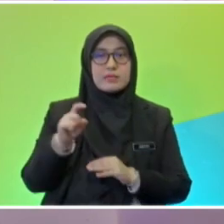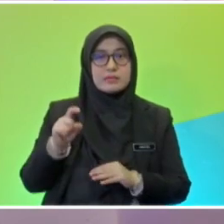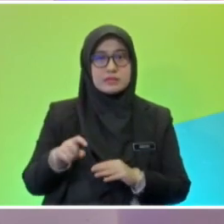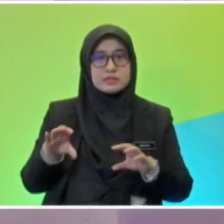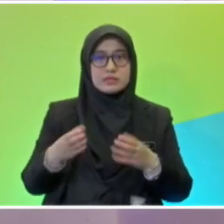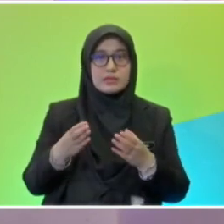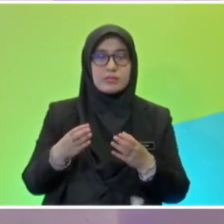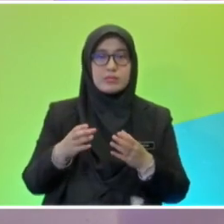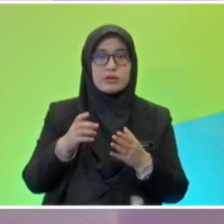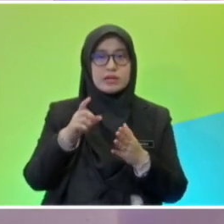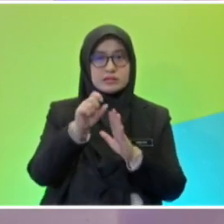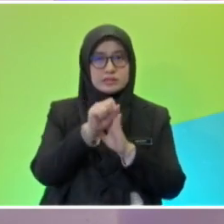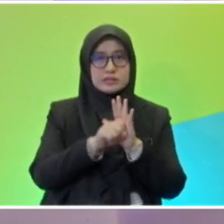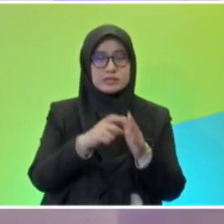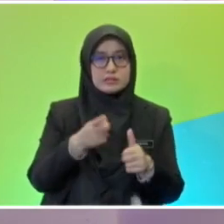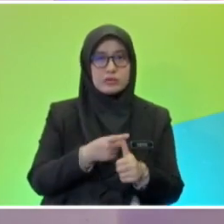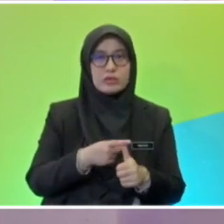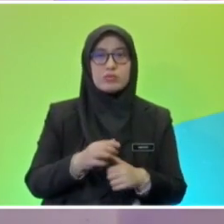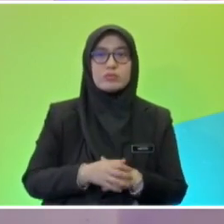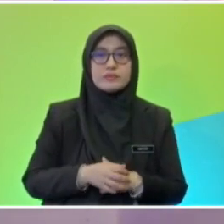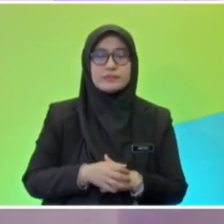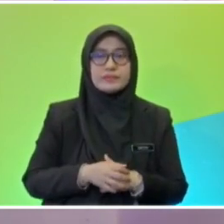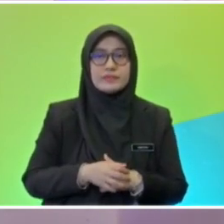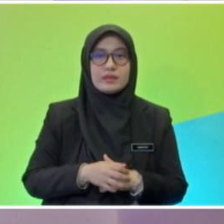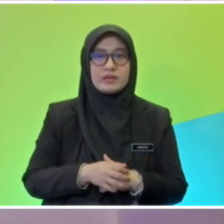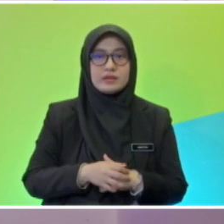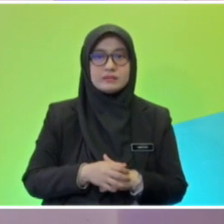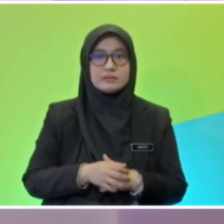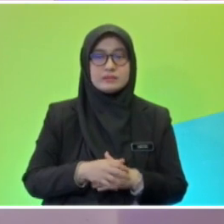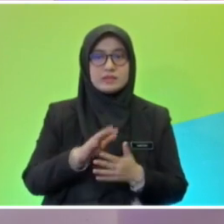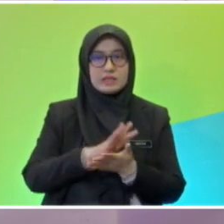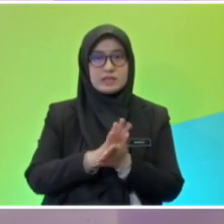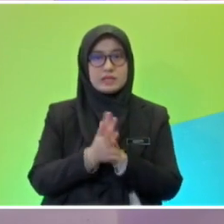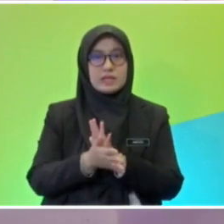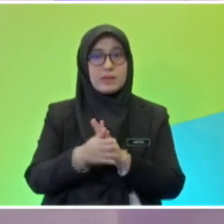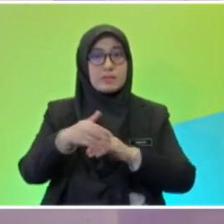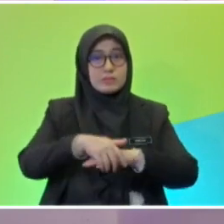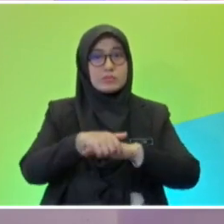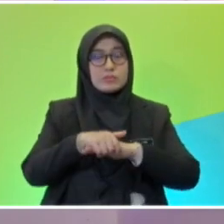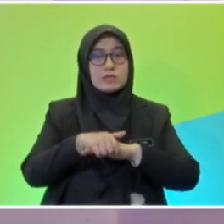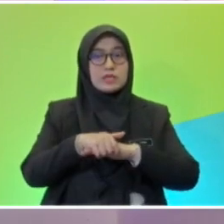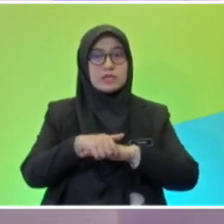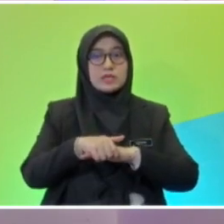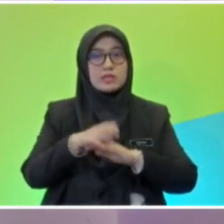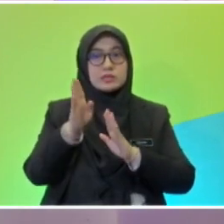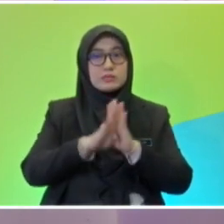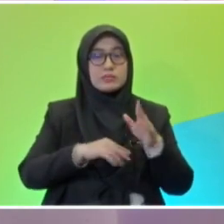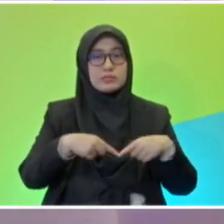memberi infak kepada anda jadi akibatnya British lebih berhati-hati dalam sistem tetap bedanya jadi